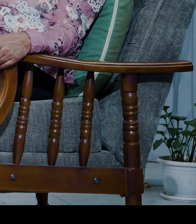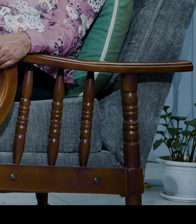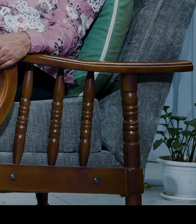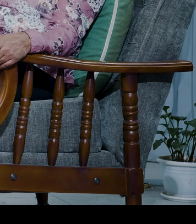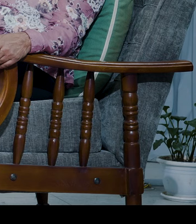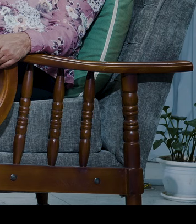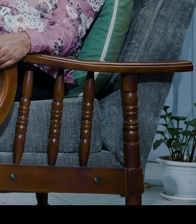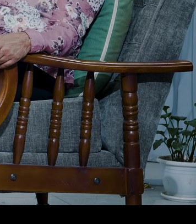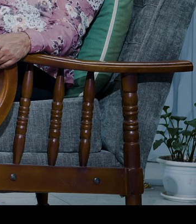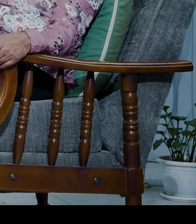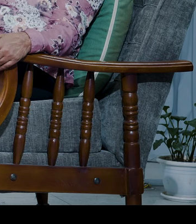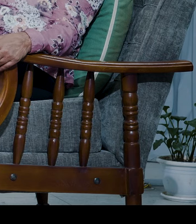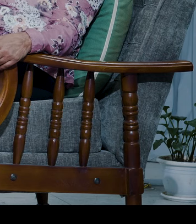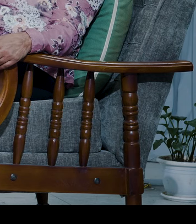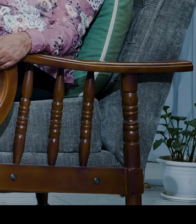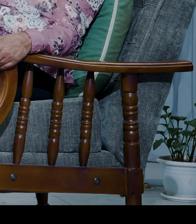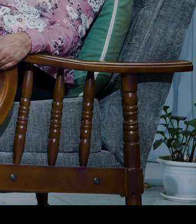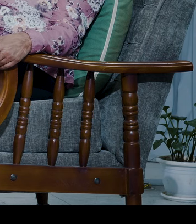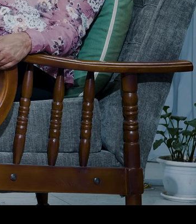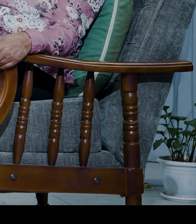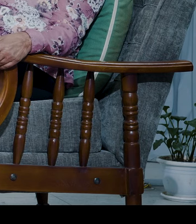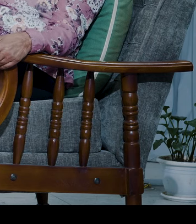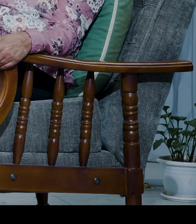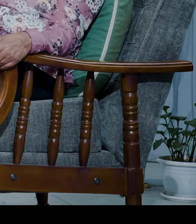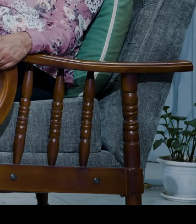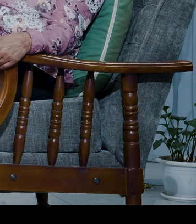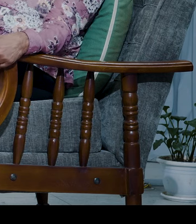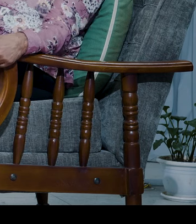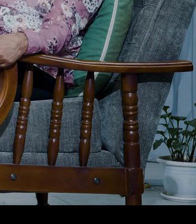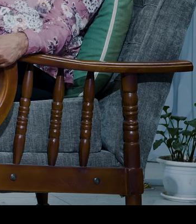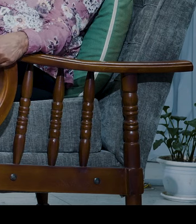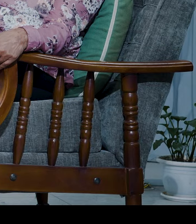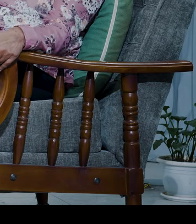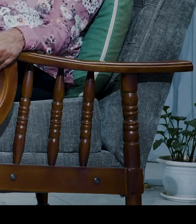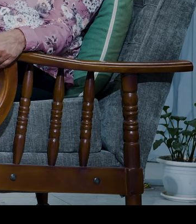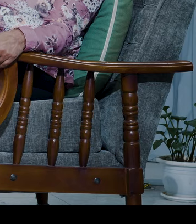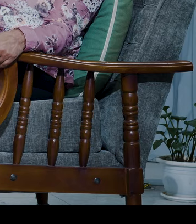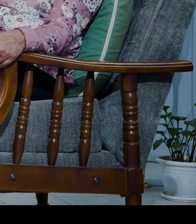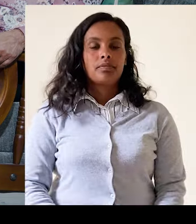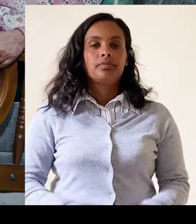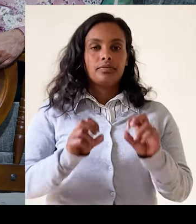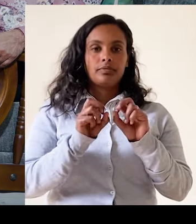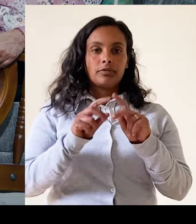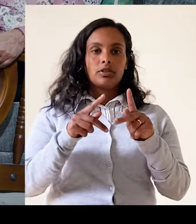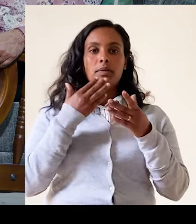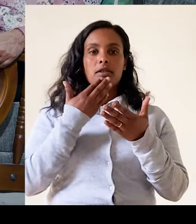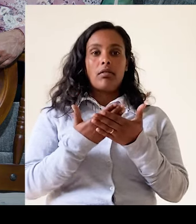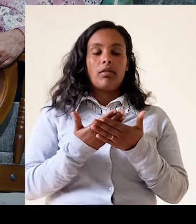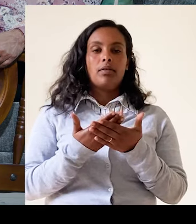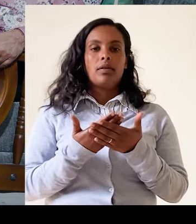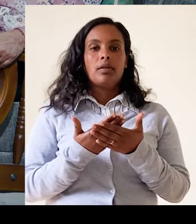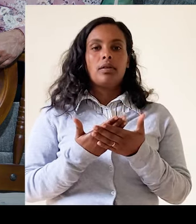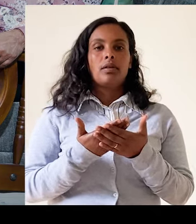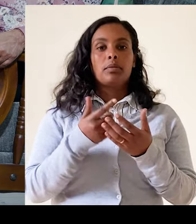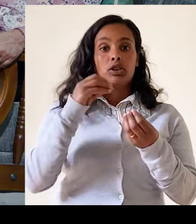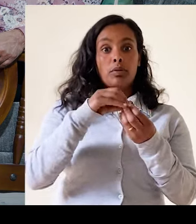ነገር እንድናበረክት ሞራል ብትሆኑን ብዬ መልእክት ማስተላለፍ ፈልጋለሁ። እሺ፣ አመሰግናለሁ።